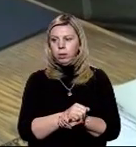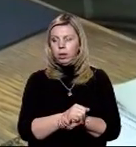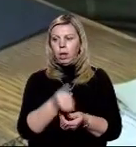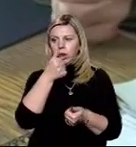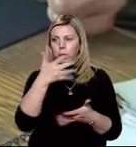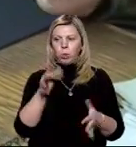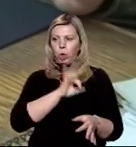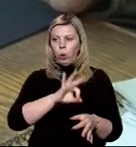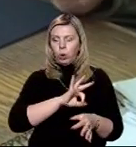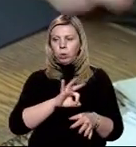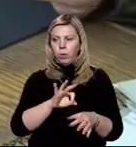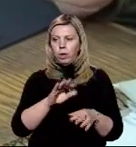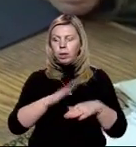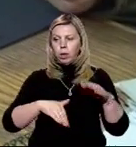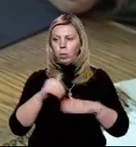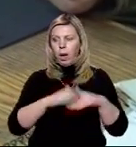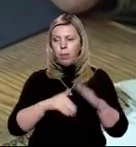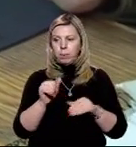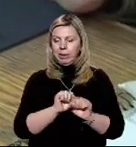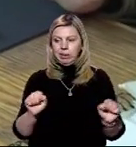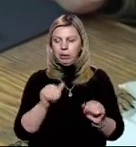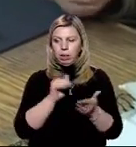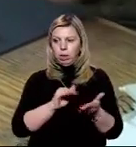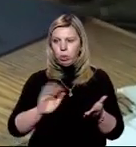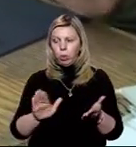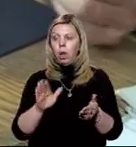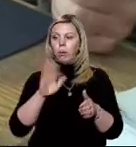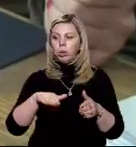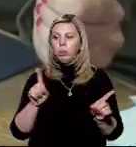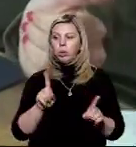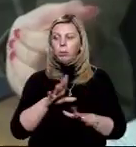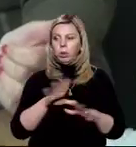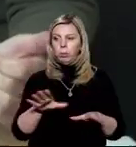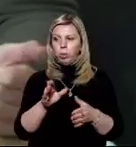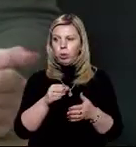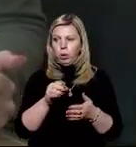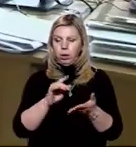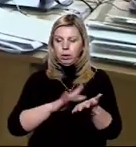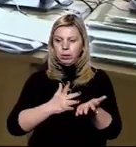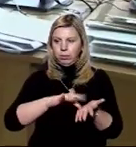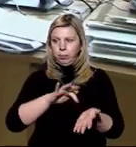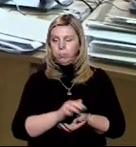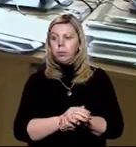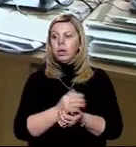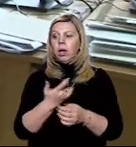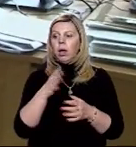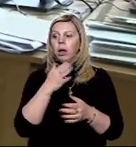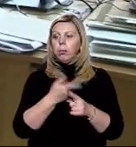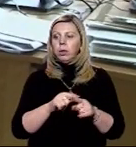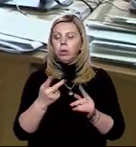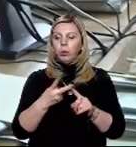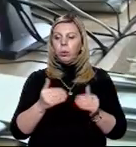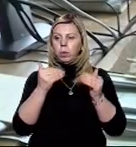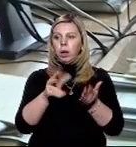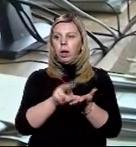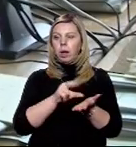не можна користуватися руками для того, щоб потім не можна обрізати ці документи. Під час другого етапу